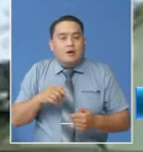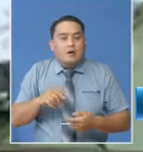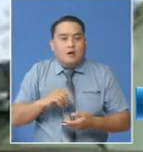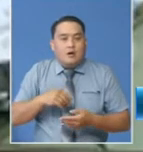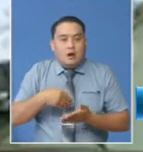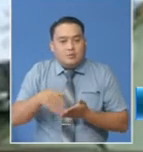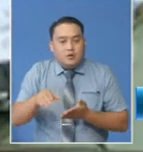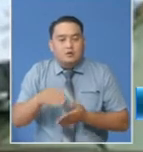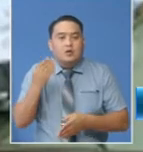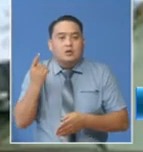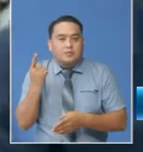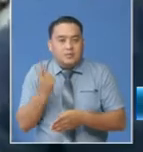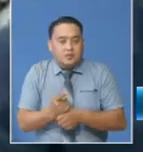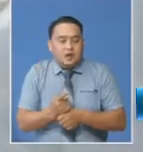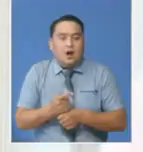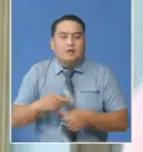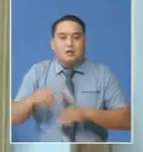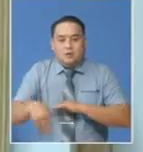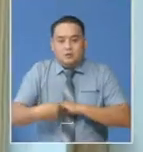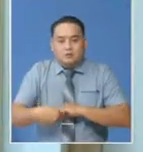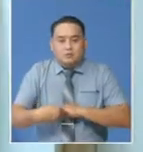но и пресекать подобные ситуации.